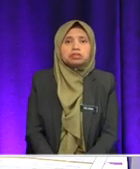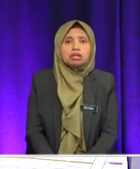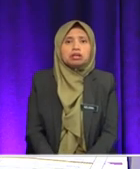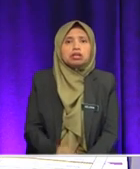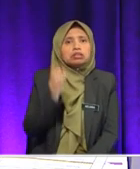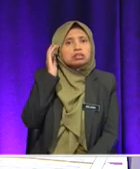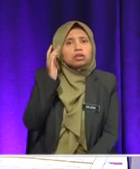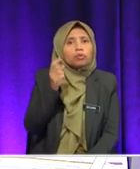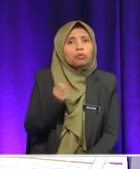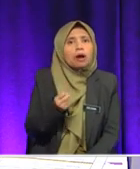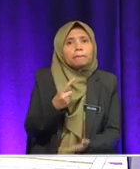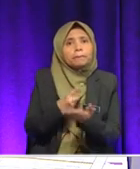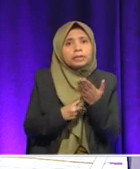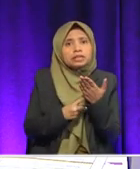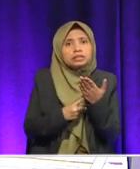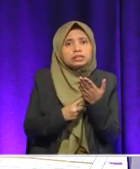itu aja Cikgu hmm